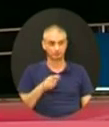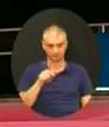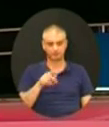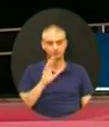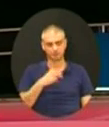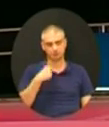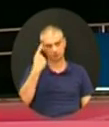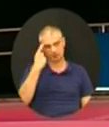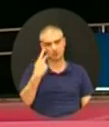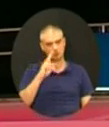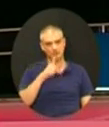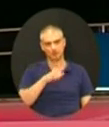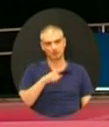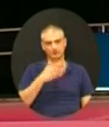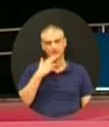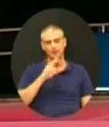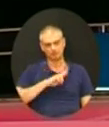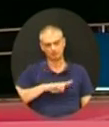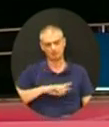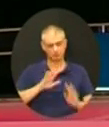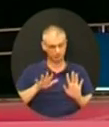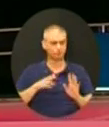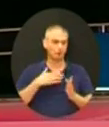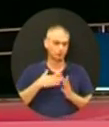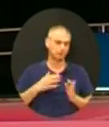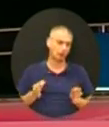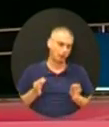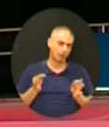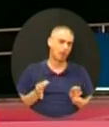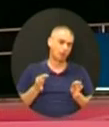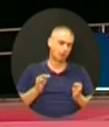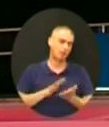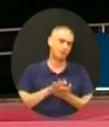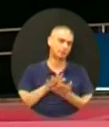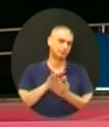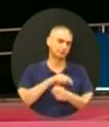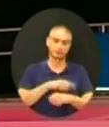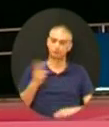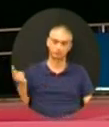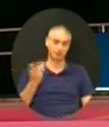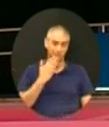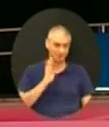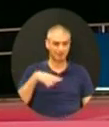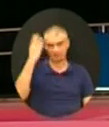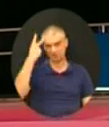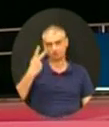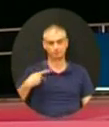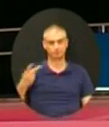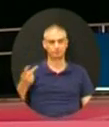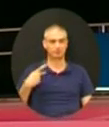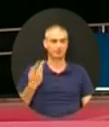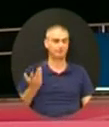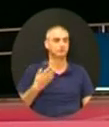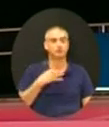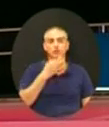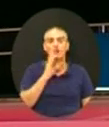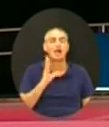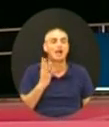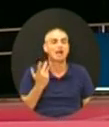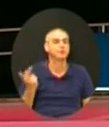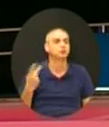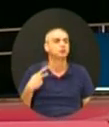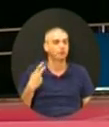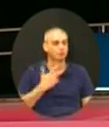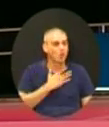יש נראה לי יותר סבלנות ורצון למרוח את הדברים, כן, בשני הצדדים, והשאלה באמת עד כמה שני הצדדים